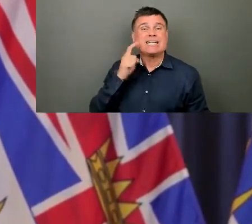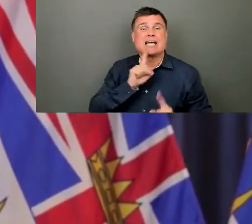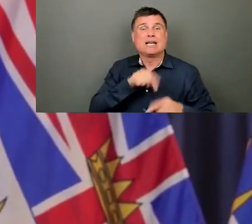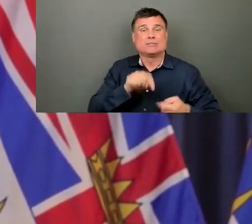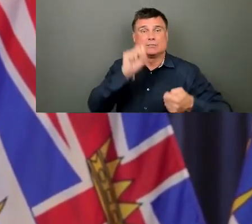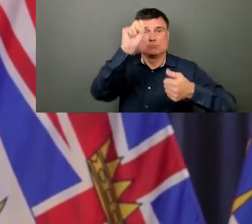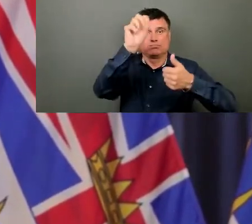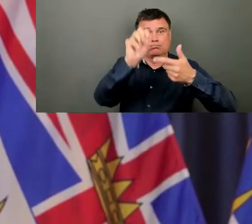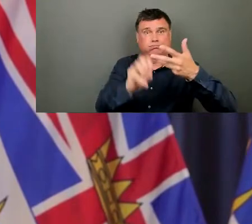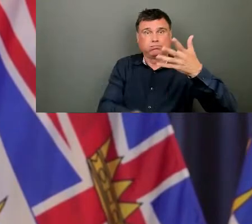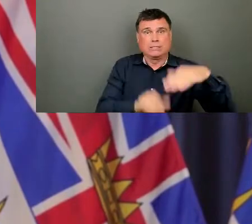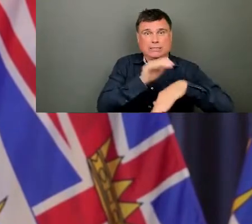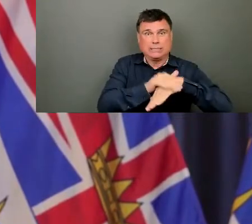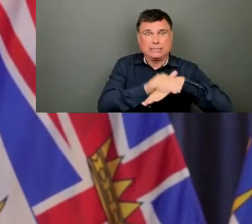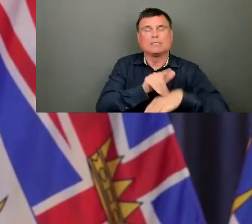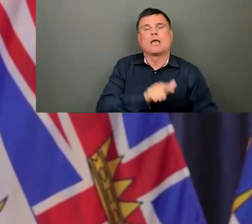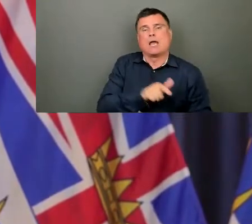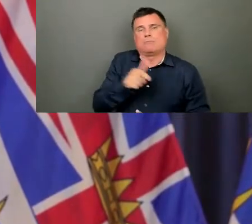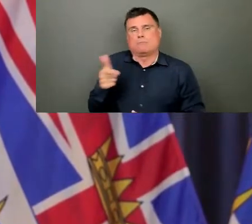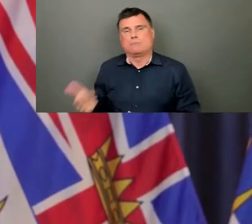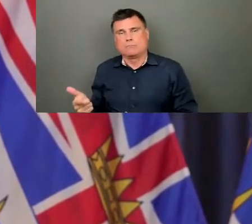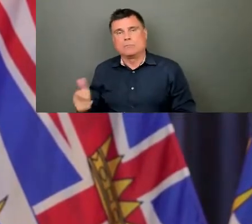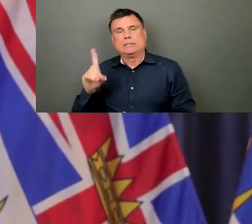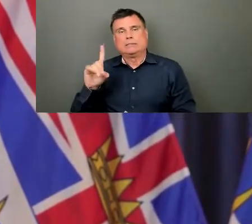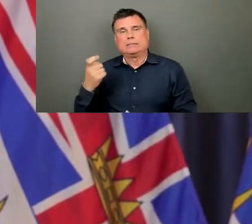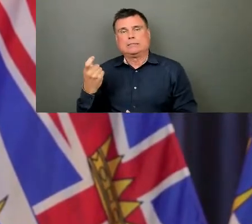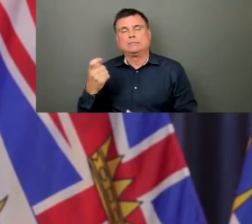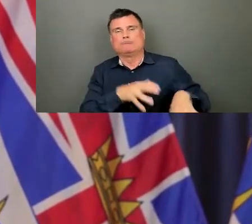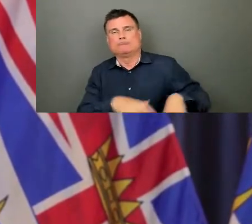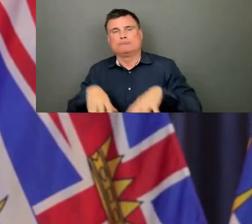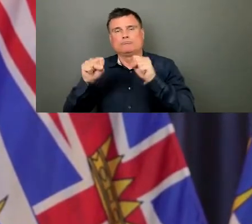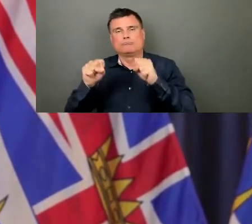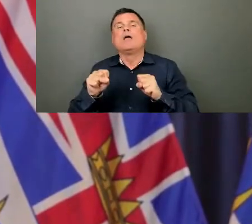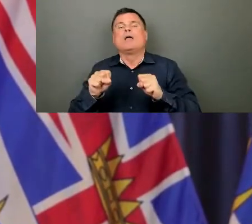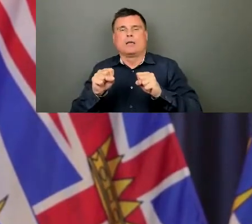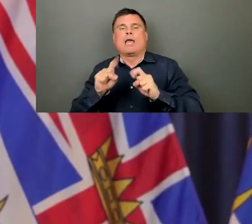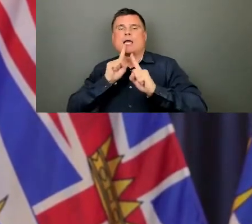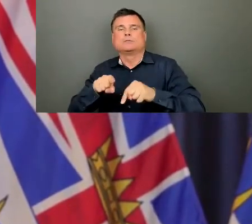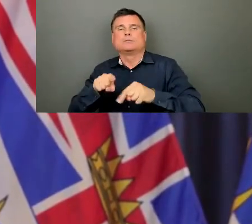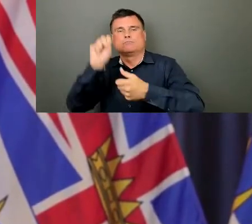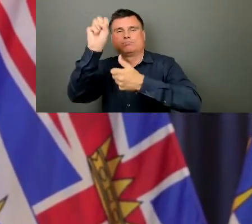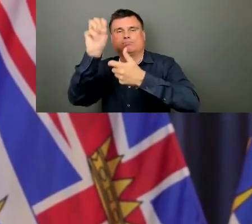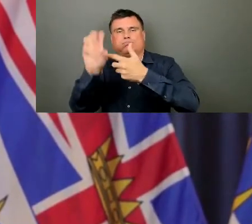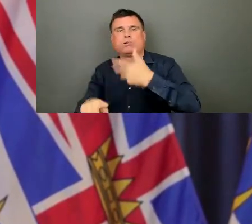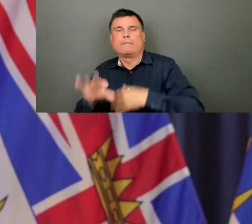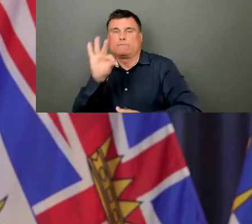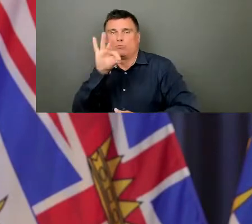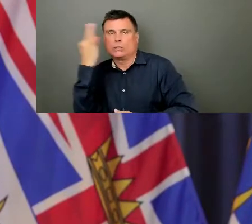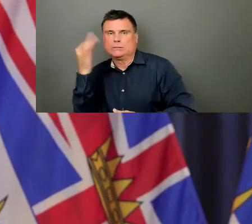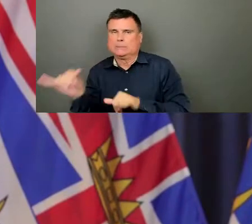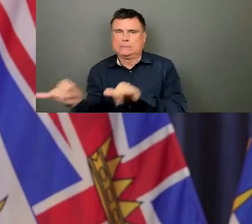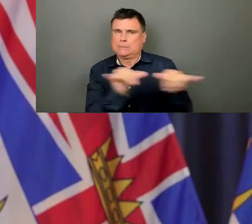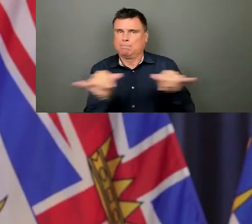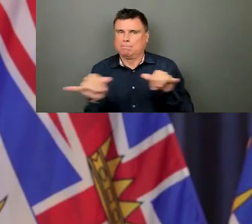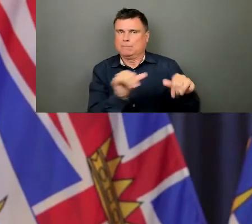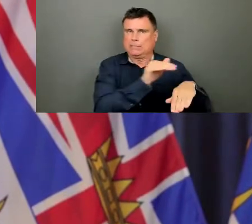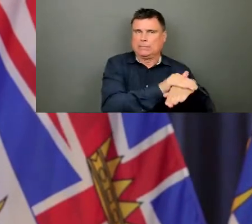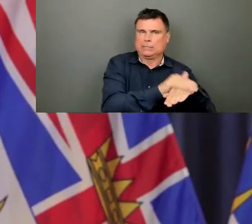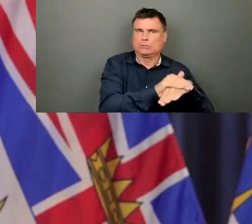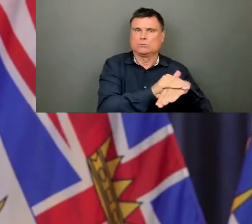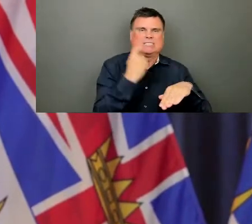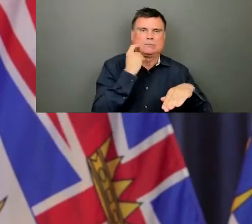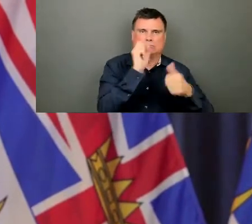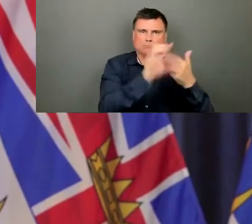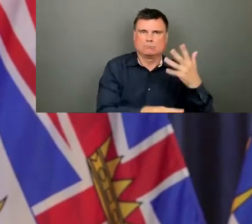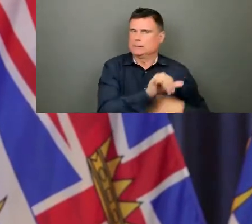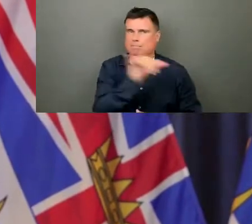terme les centres, et des autres centres pour des personnes de troisième âge, c'est en proportion du